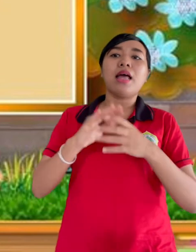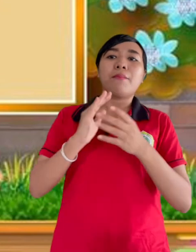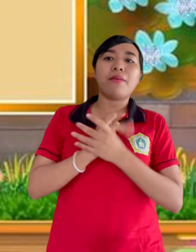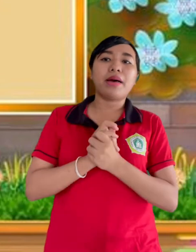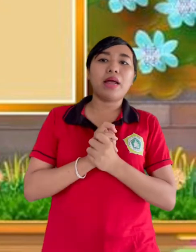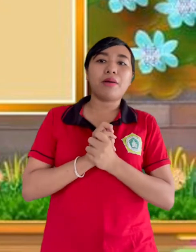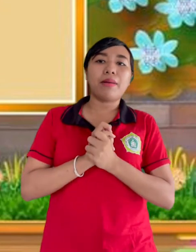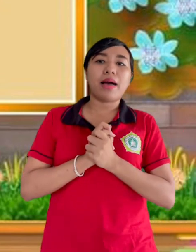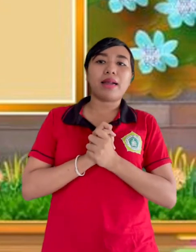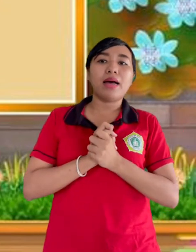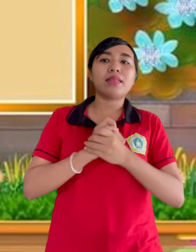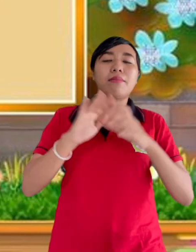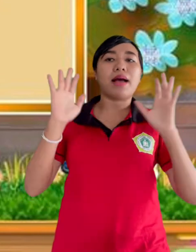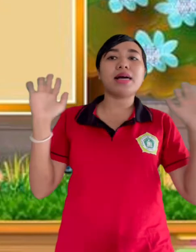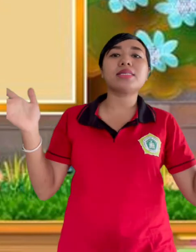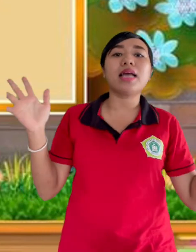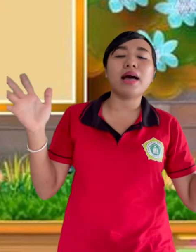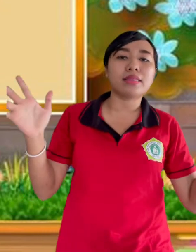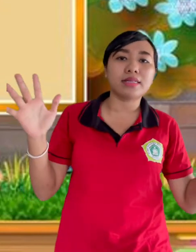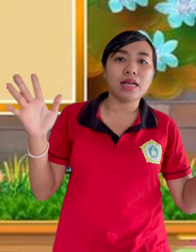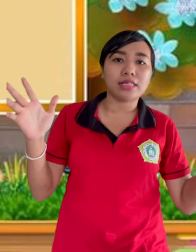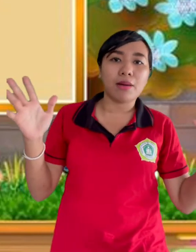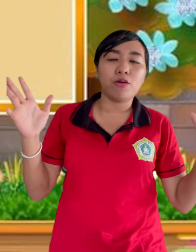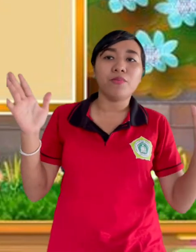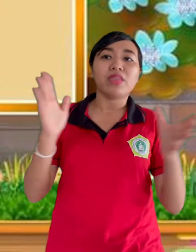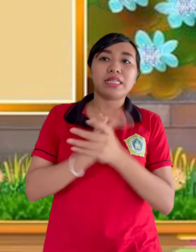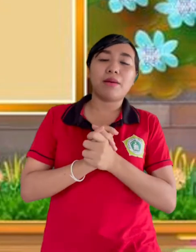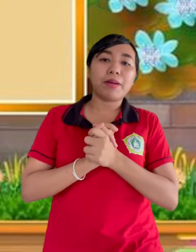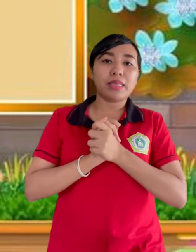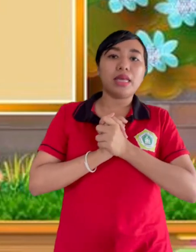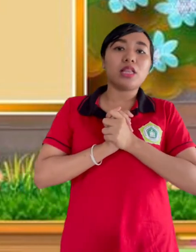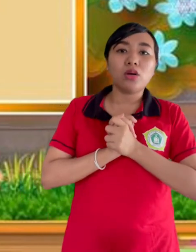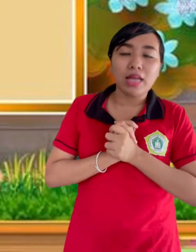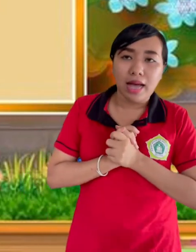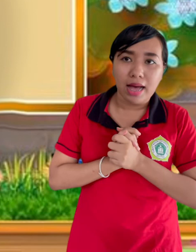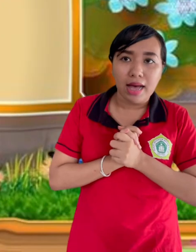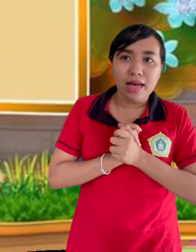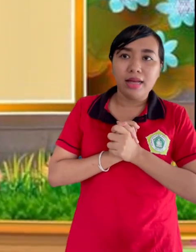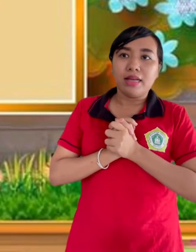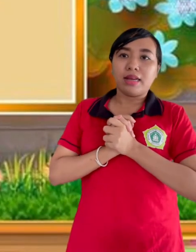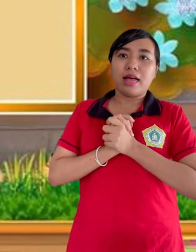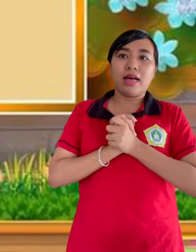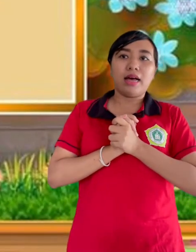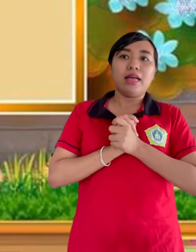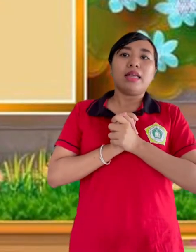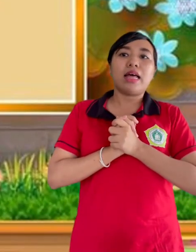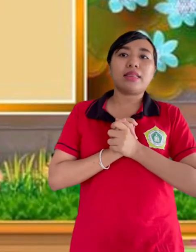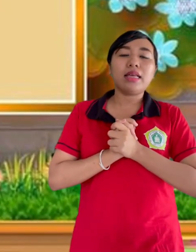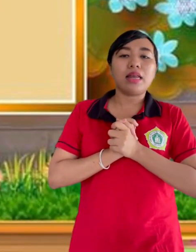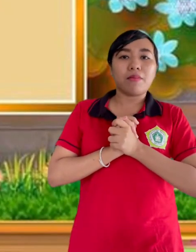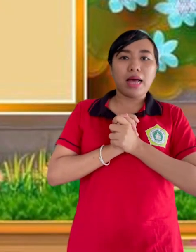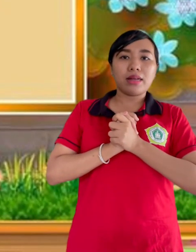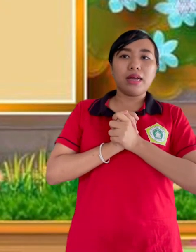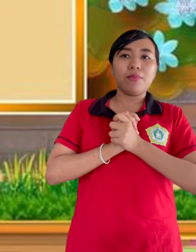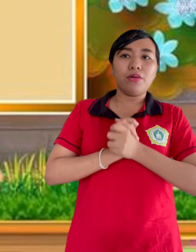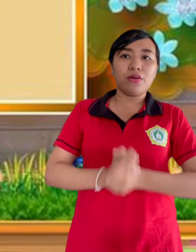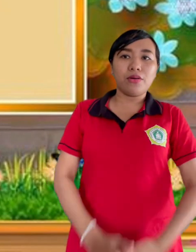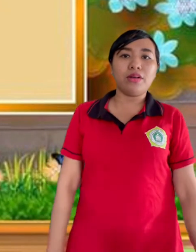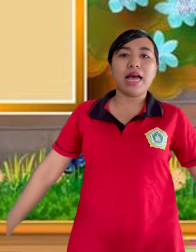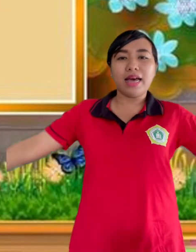masyarakat. Pemadam kebakaran, terima kasih atas jasamu. Seperti itu ya. Nah,